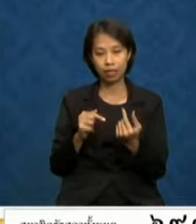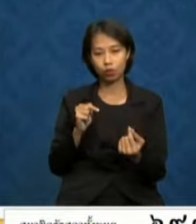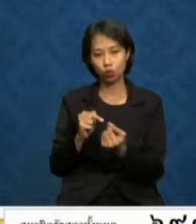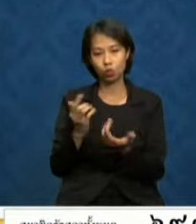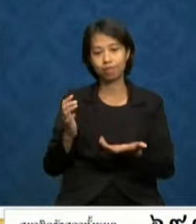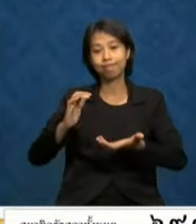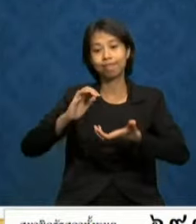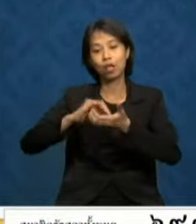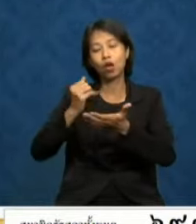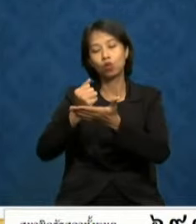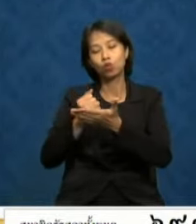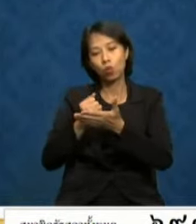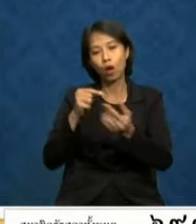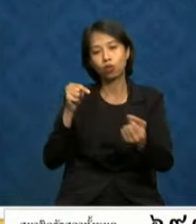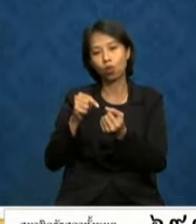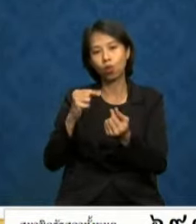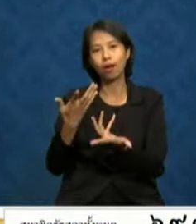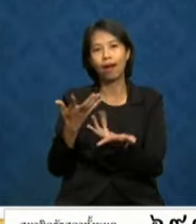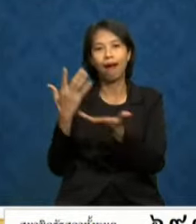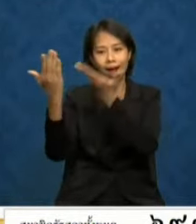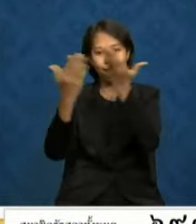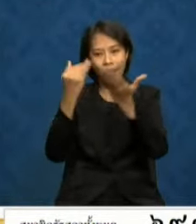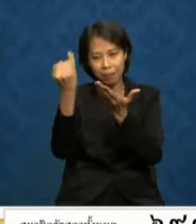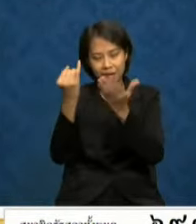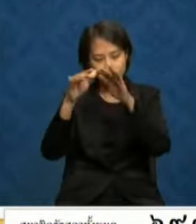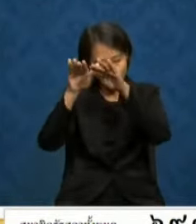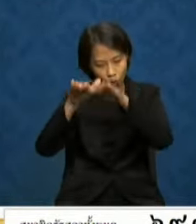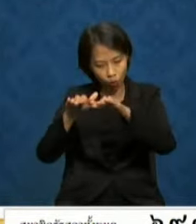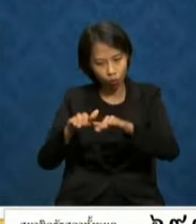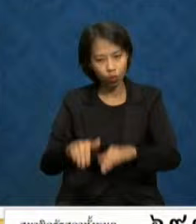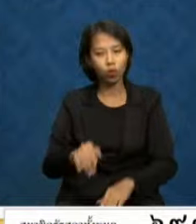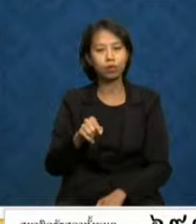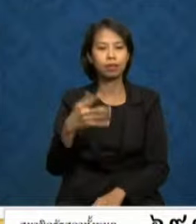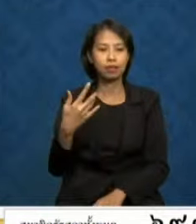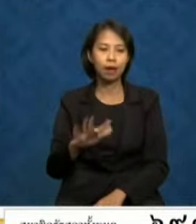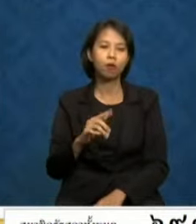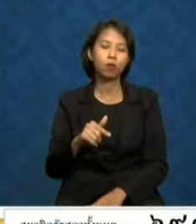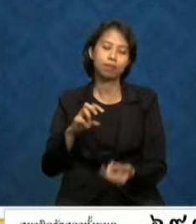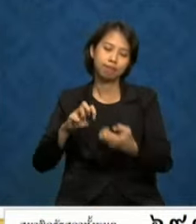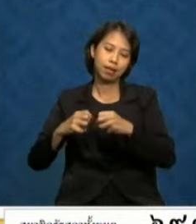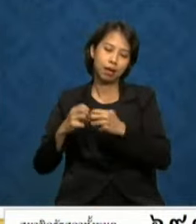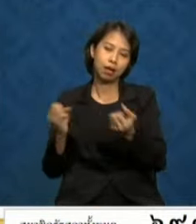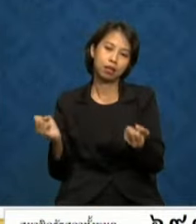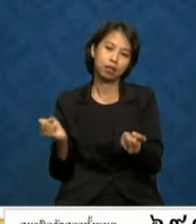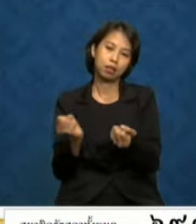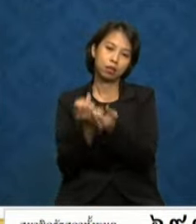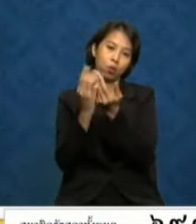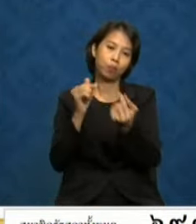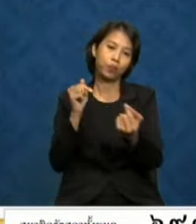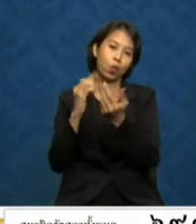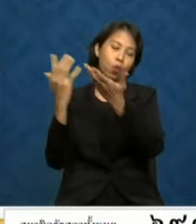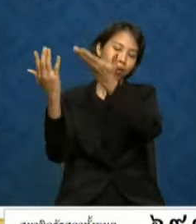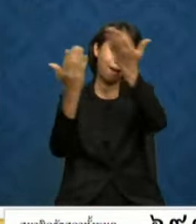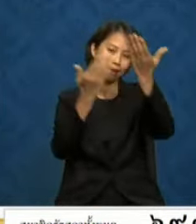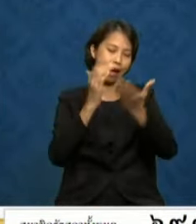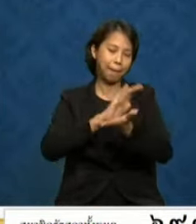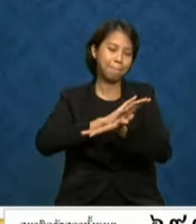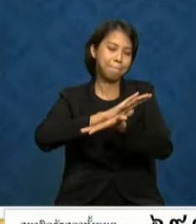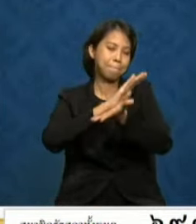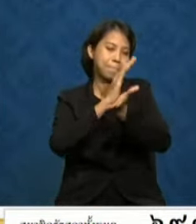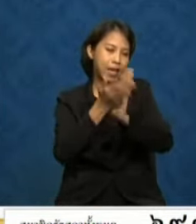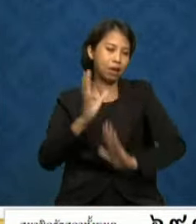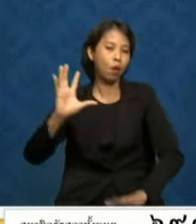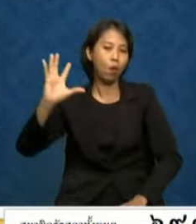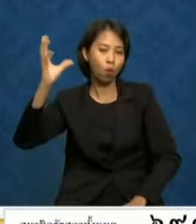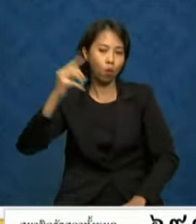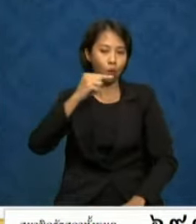วยลดแก๊สเรือนกระจกแล้วนำไปสู่การลดผลกระทบการเปลี่ยนแปลงสภาพอากาศของโลกและประเ